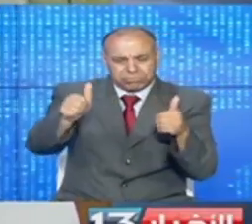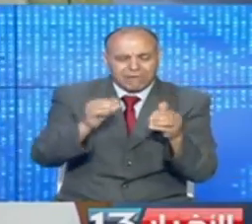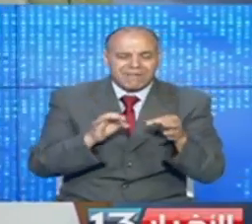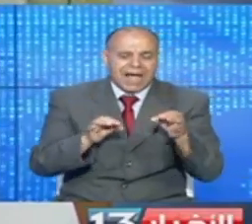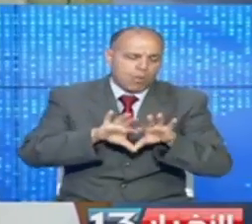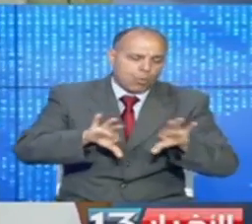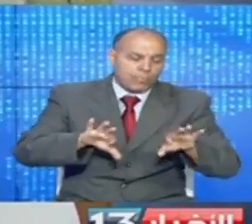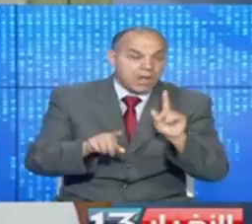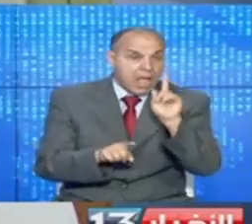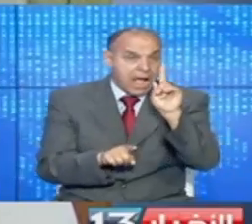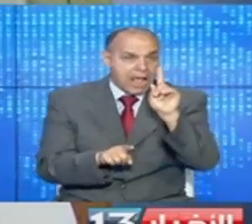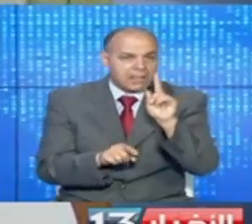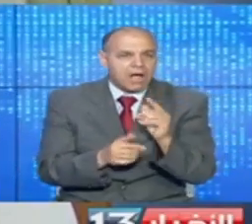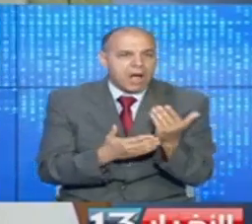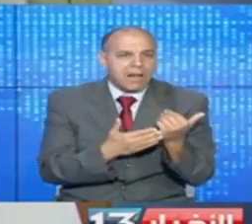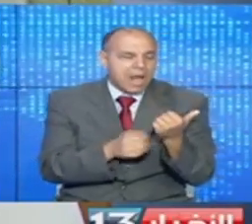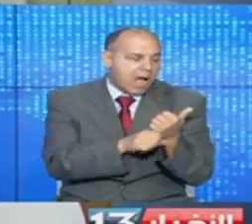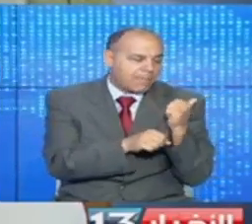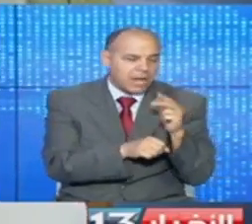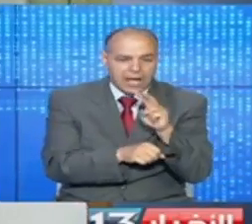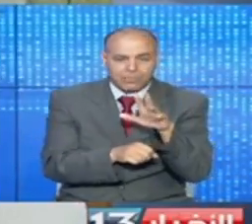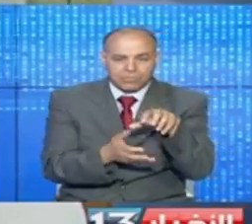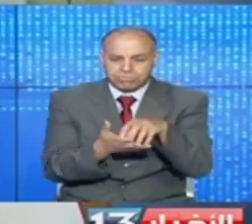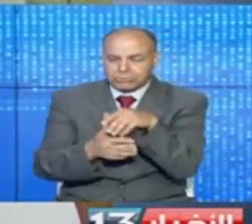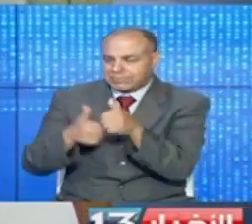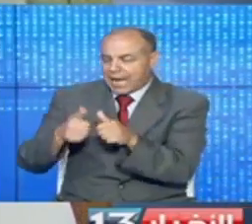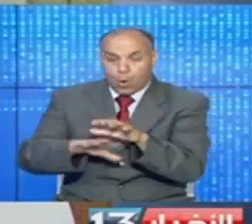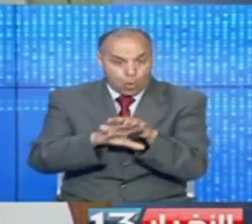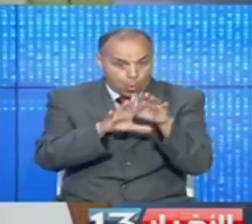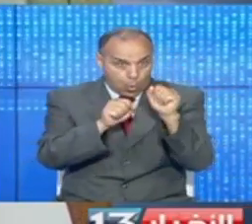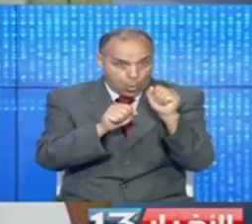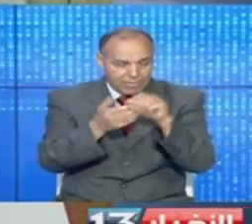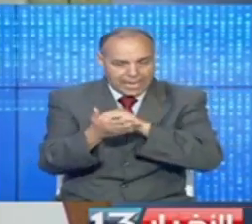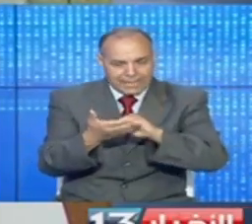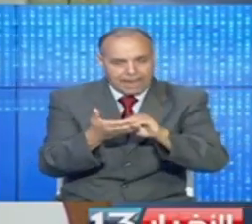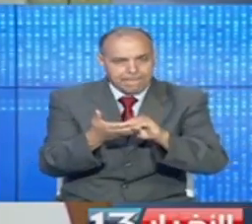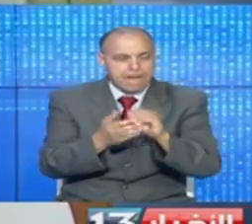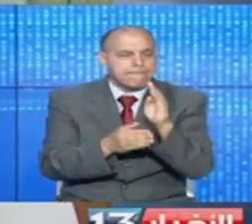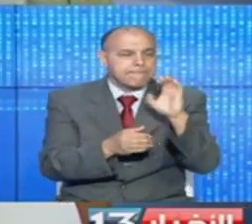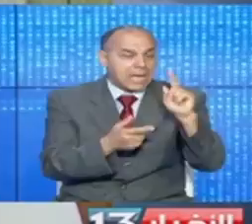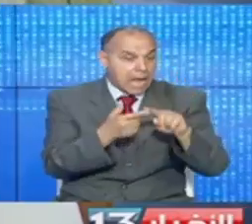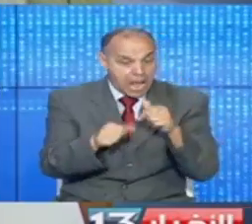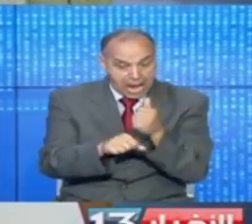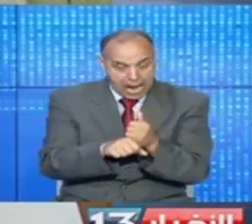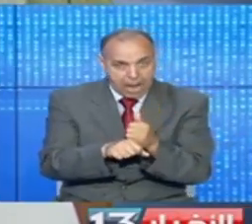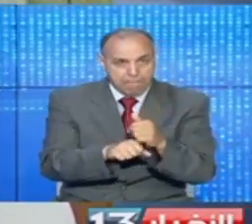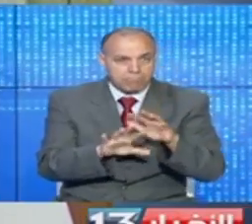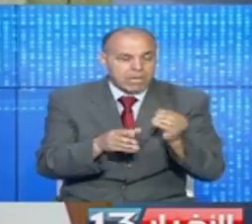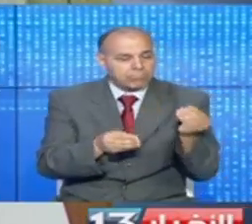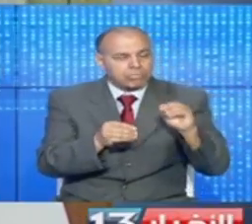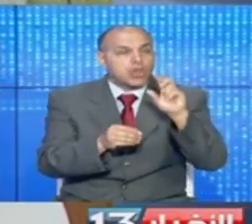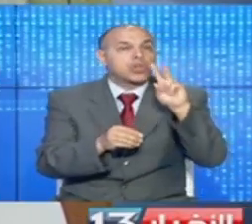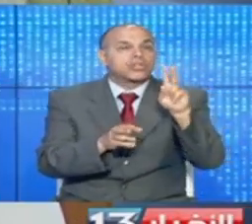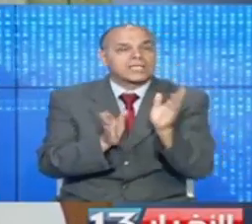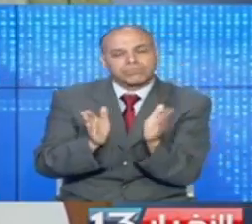القاعات. اذا كانت عندنا في السنه الفارطه 25 مركز اختبار بالنسبه للكتابي بالنسبه للبكالوريا، السنه ولوا عندنا تضافوا لنا 13